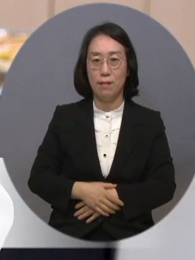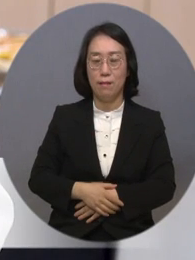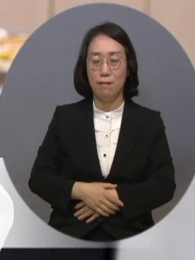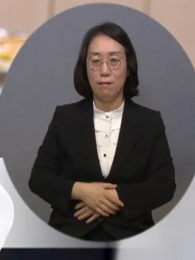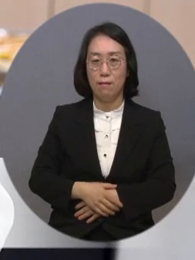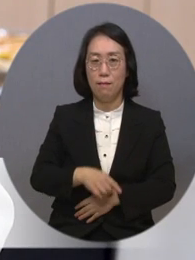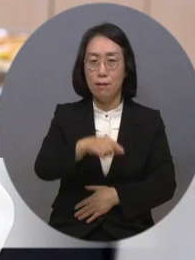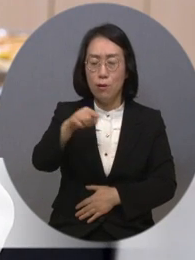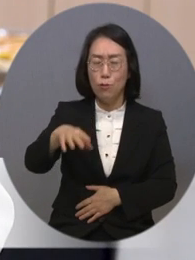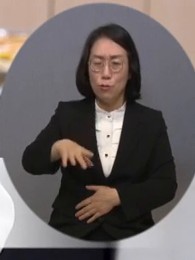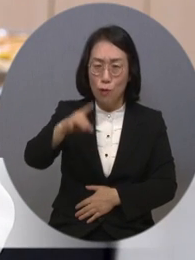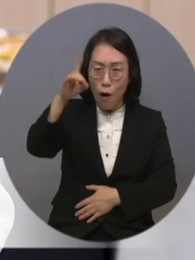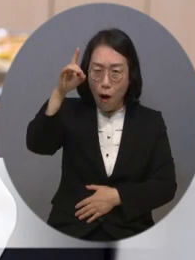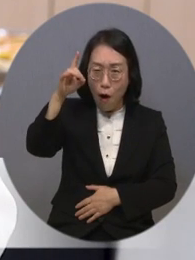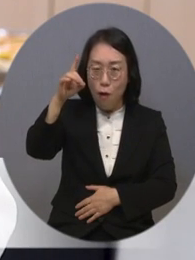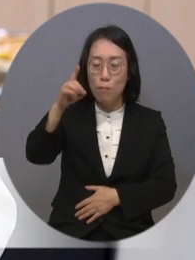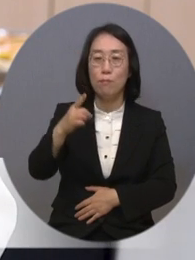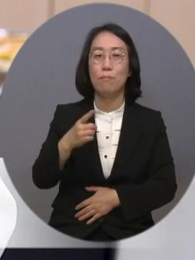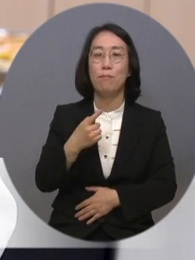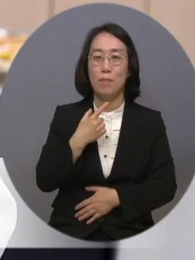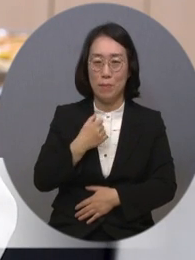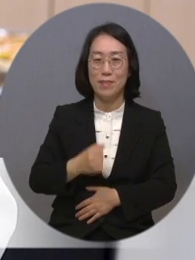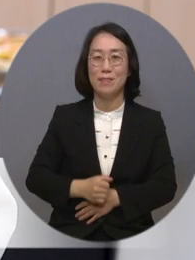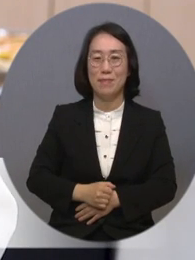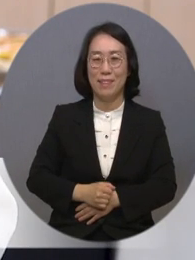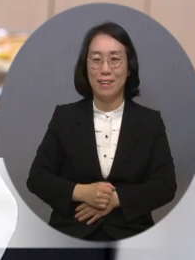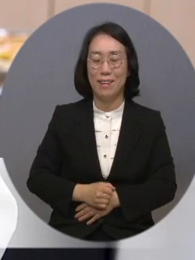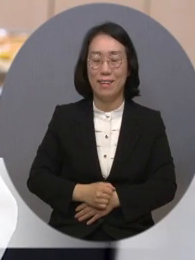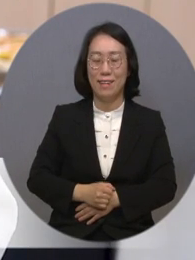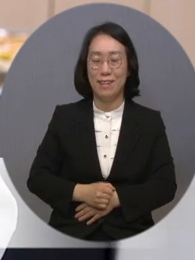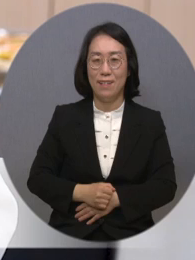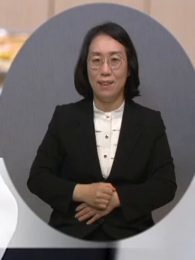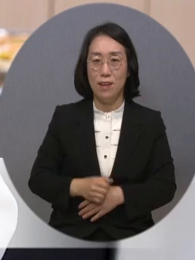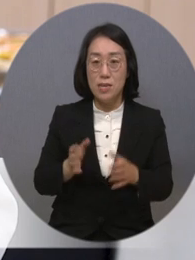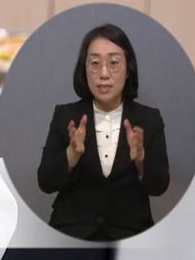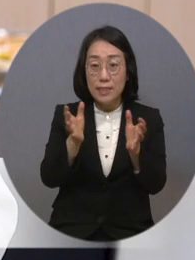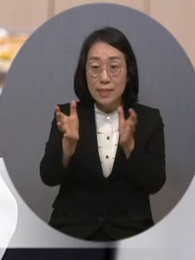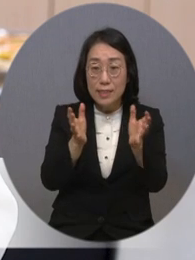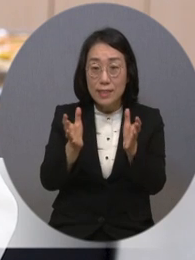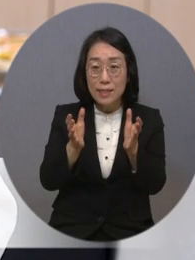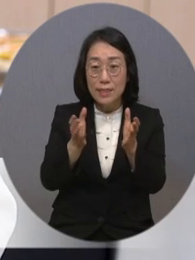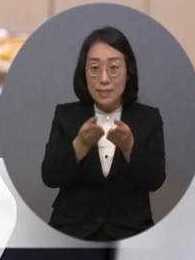공연은 제가 처음 해봤고요. 사기 그릇을 만드는 장인으로서